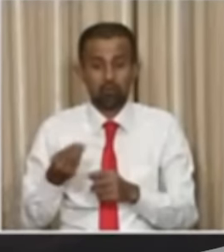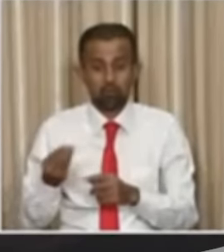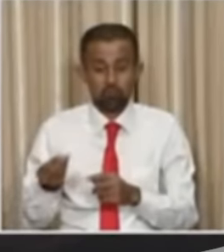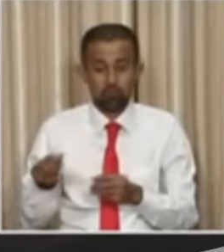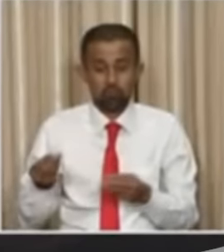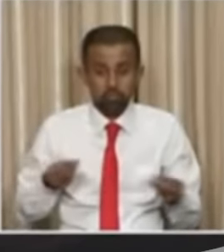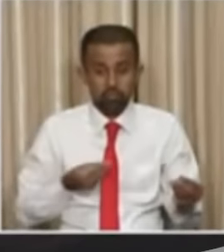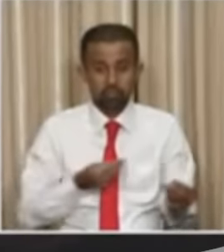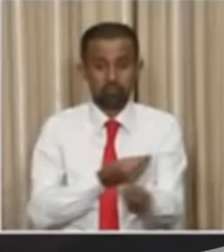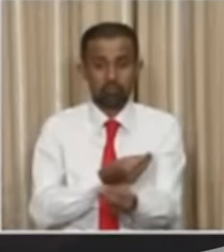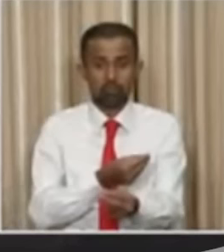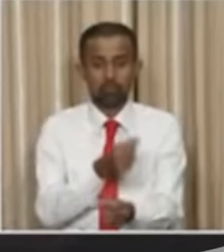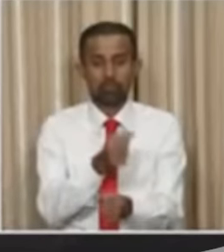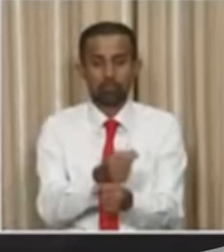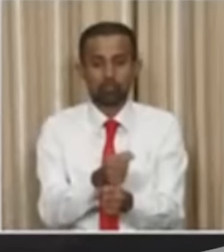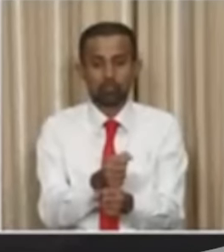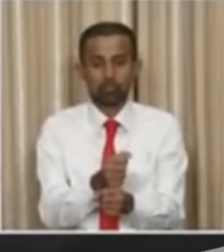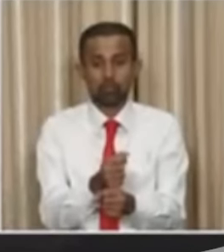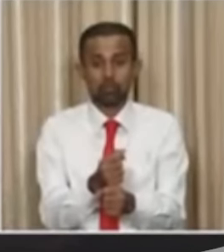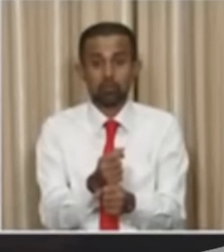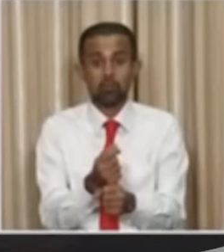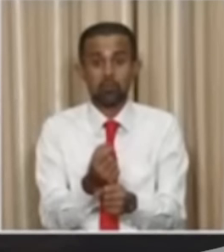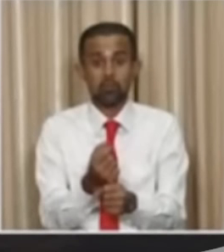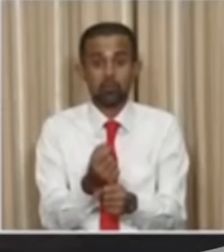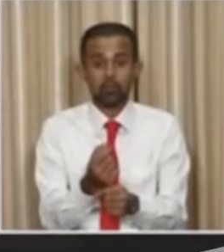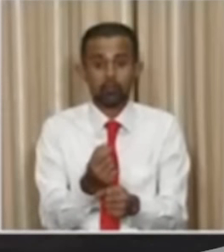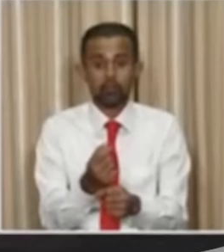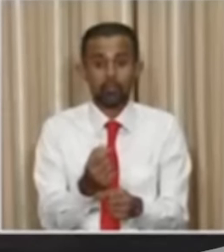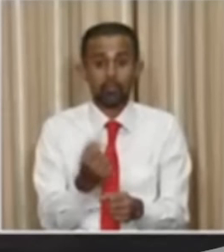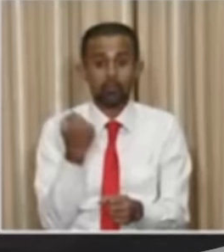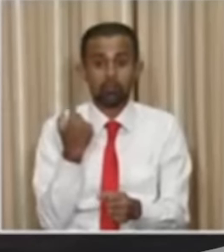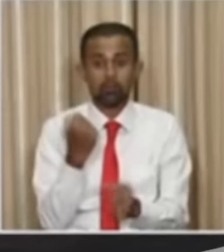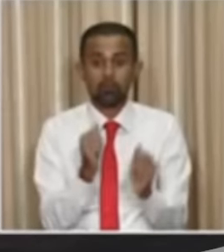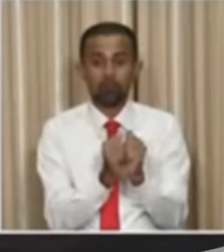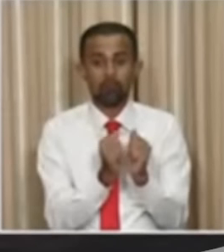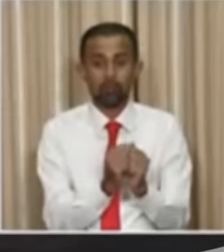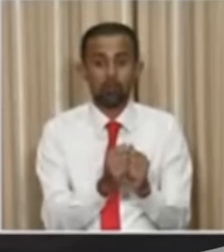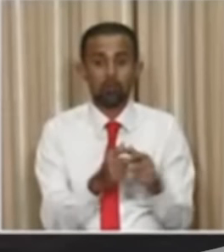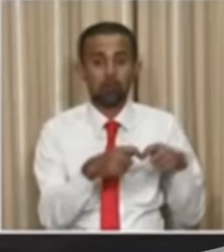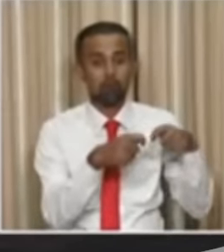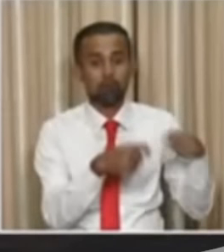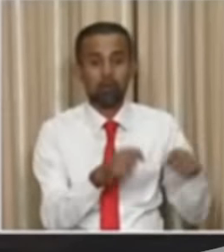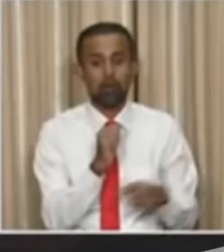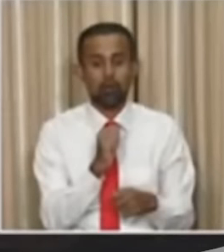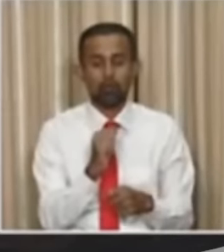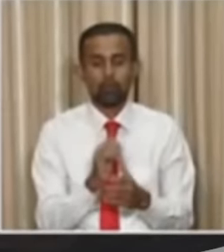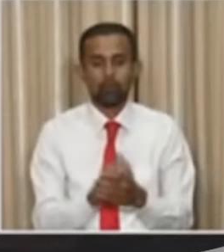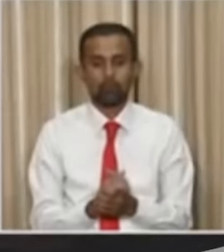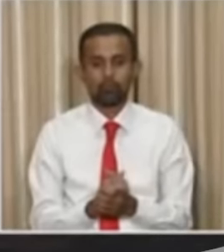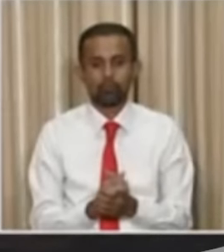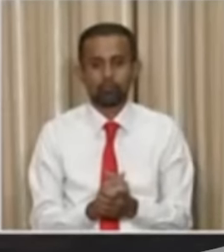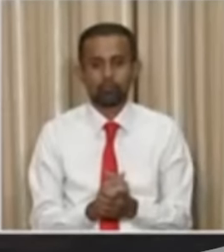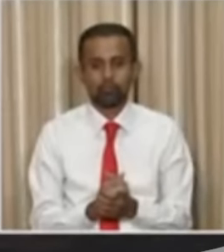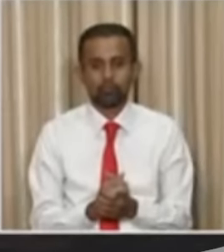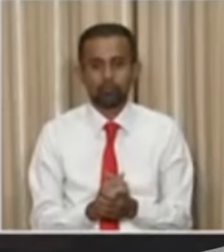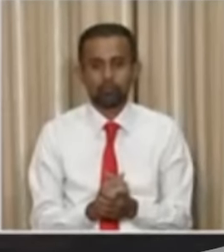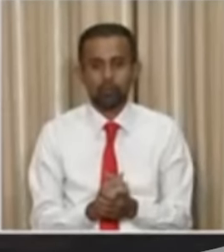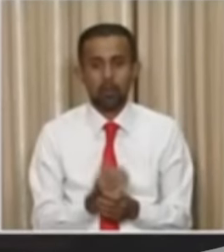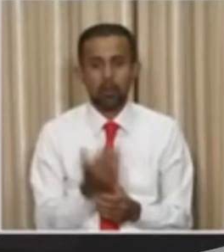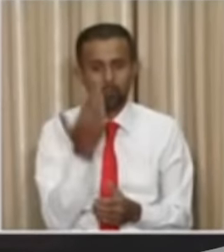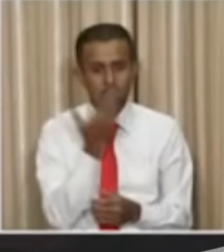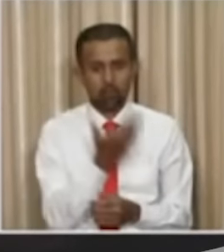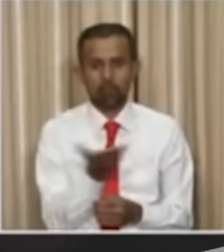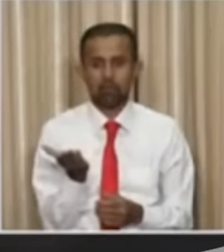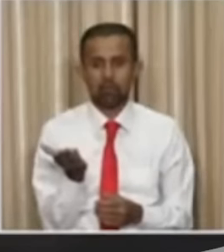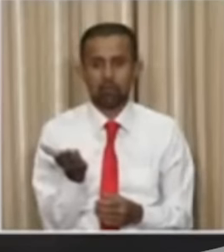වලින් ආණ්ඩුවේ ප්‍රභූවරුන් කොහොමද කටයුතු කරන්න වේදම් කරන්න කියන එක මන්තුමා කාලය අවසන් වෙනවා. පේන්න තියෙනවා.